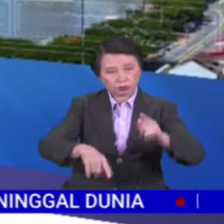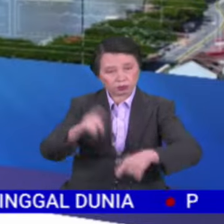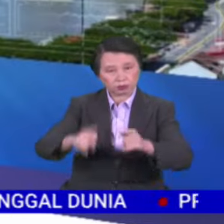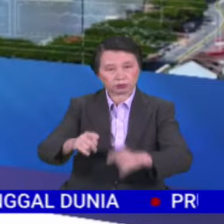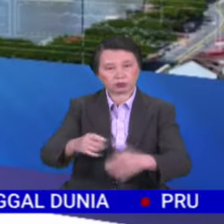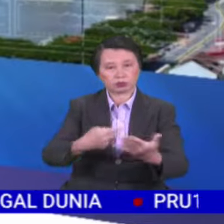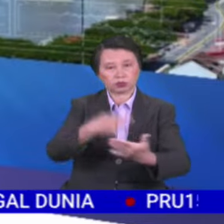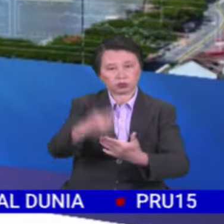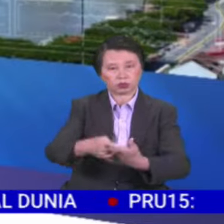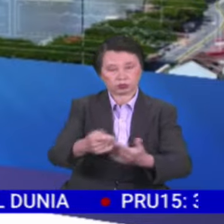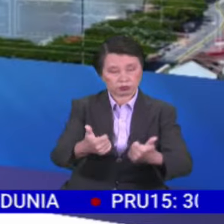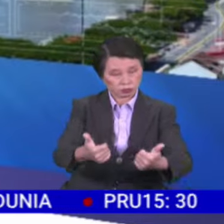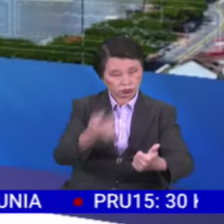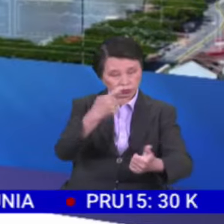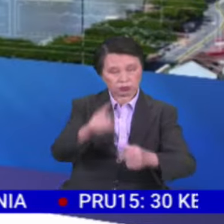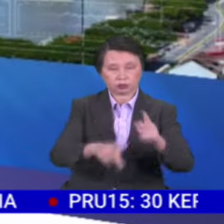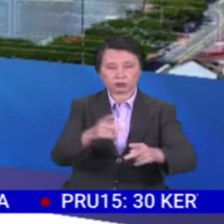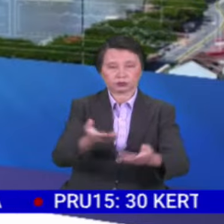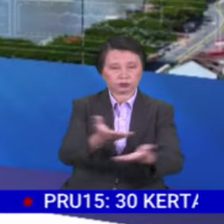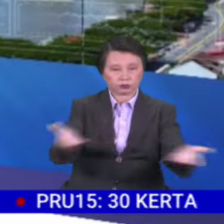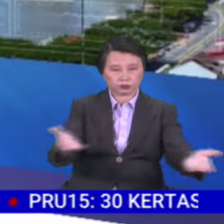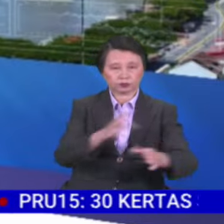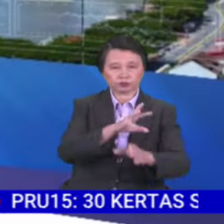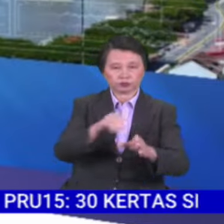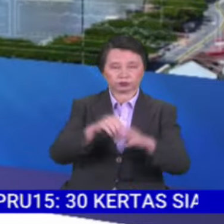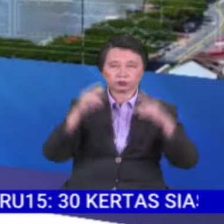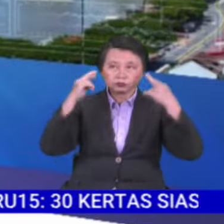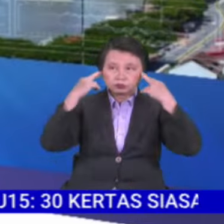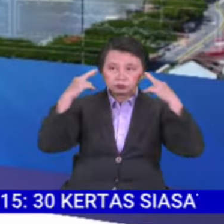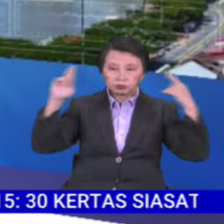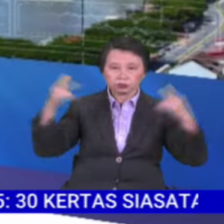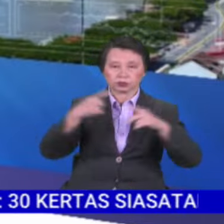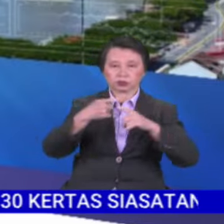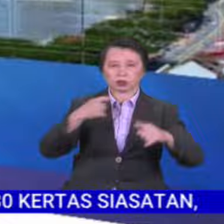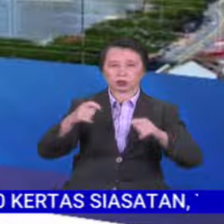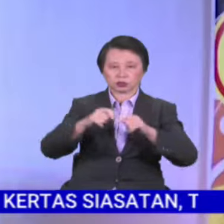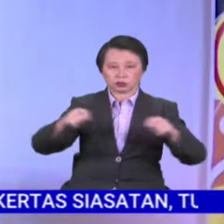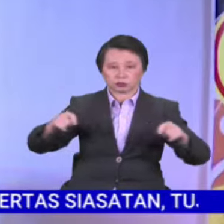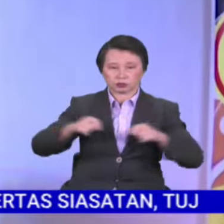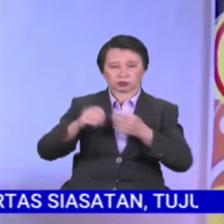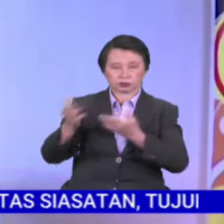pengisian menarik untuk penduduk termasuk radio dari lokasi.